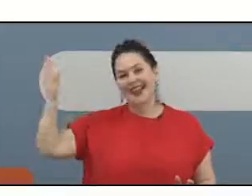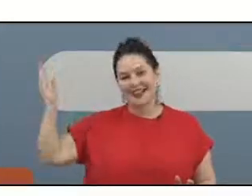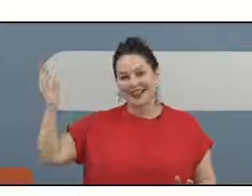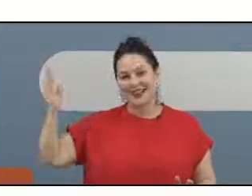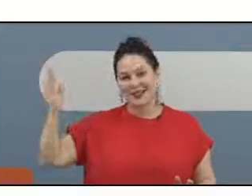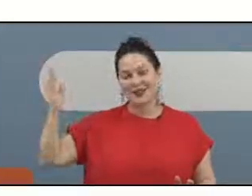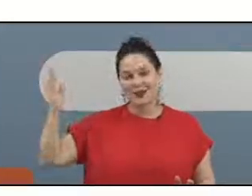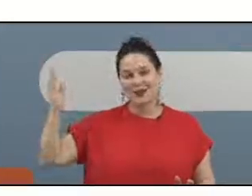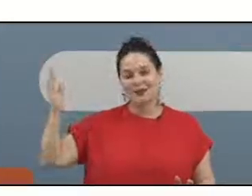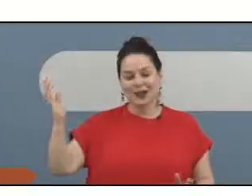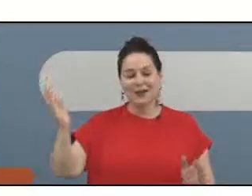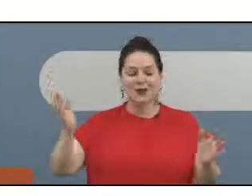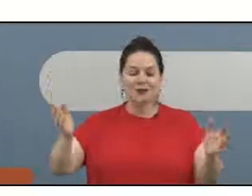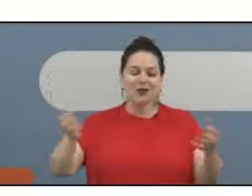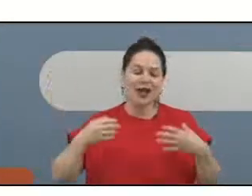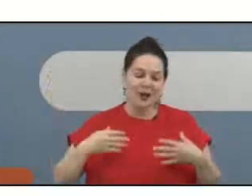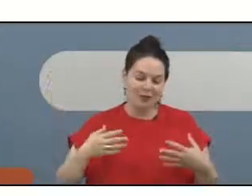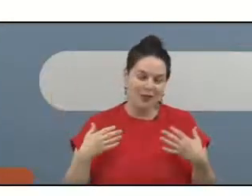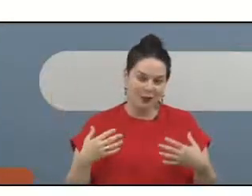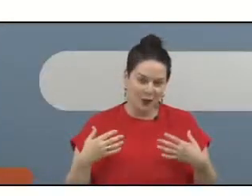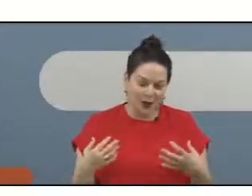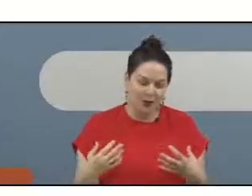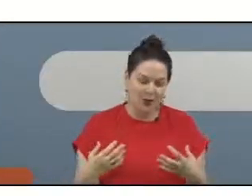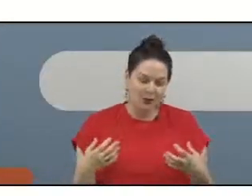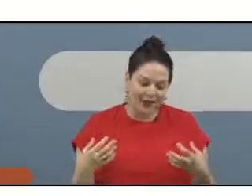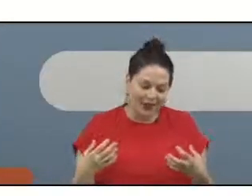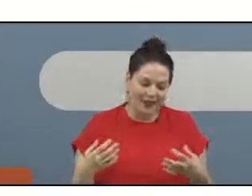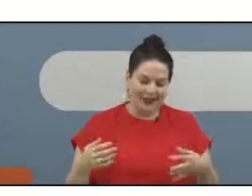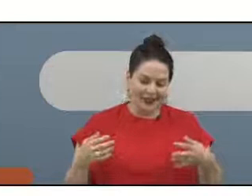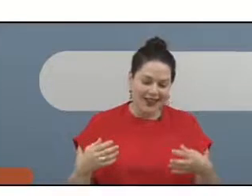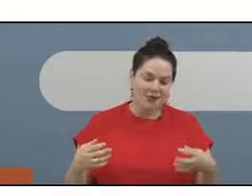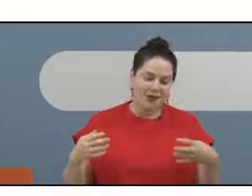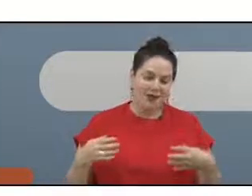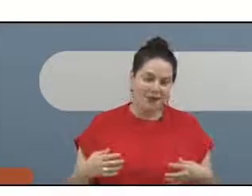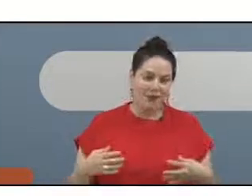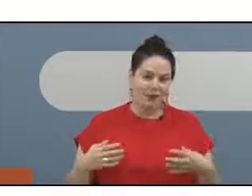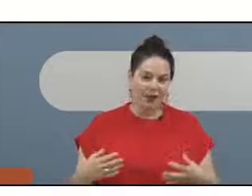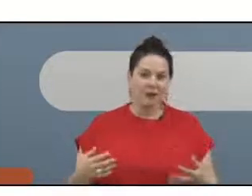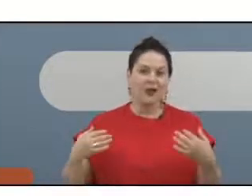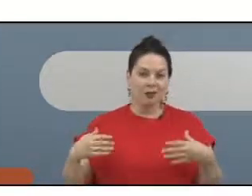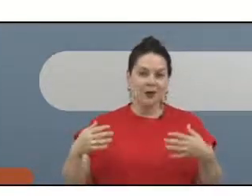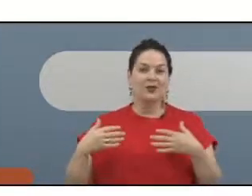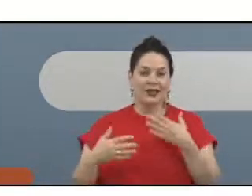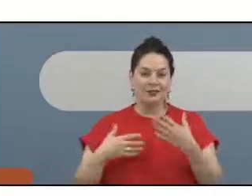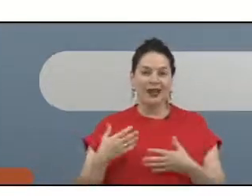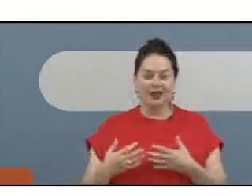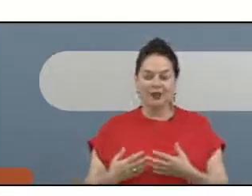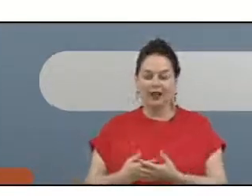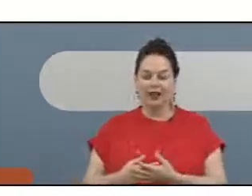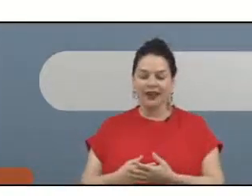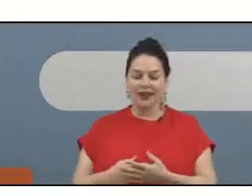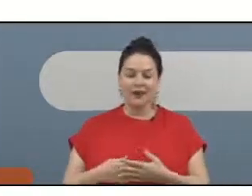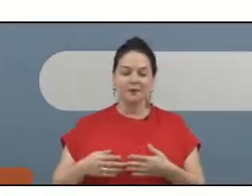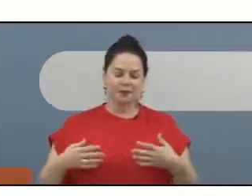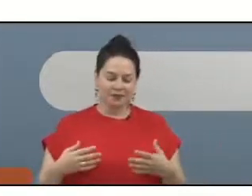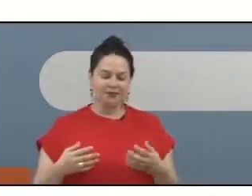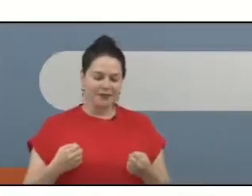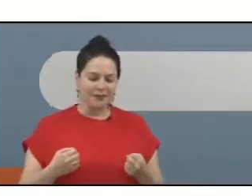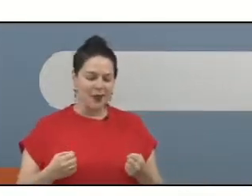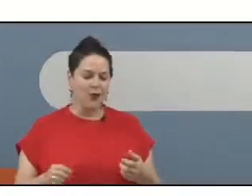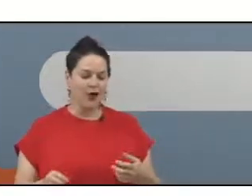יש נטייה לנסות לעוף. אנחנו יודעים שהאבא שכבר רואים שהוא יותר גם יותר כפוף וגם יותר מנוסה ולכן יותר